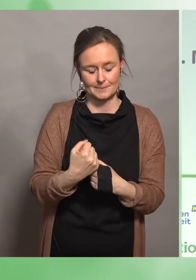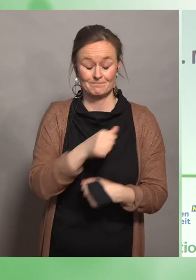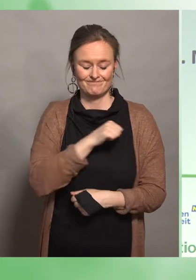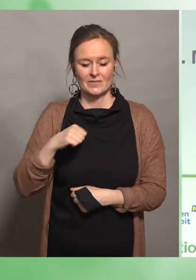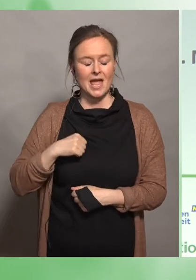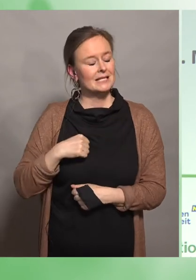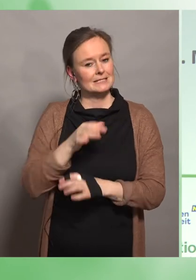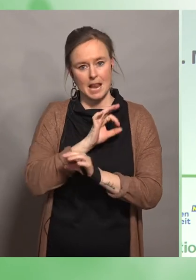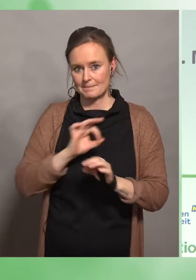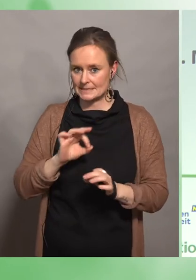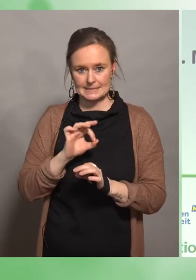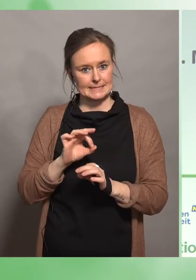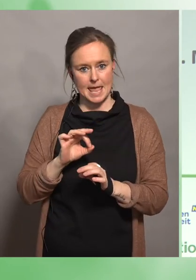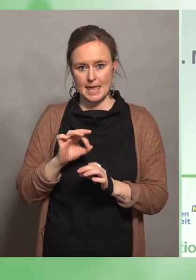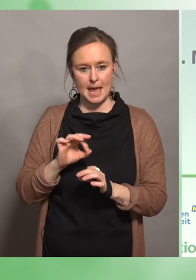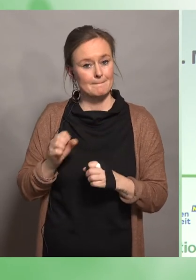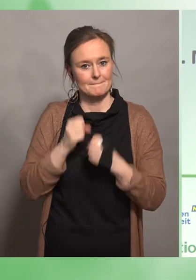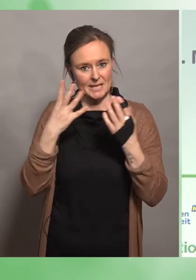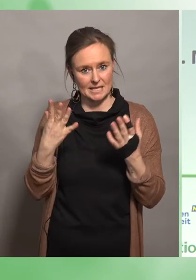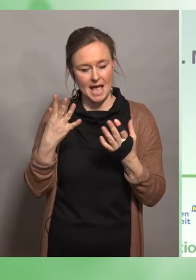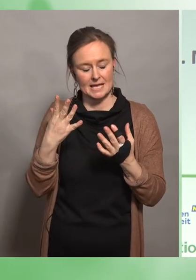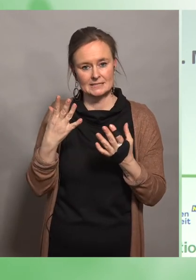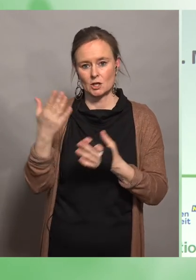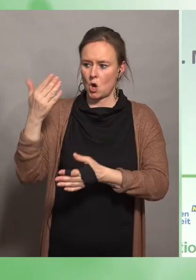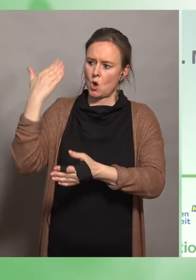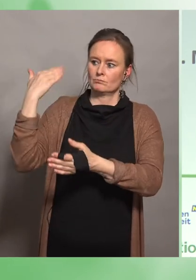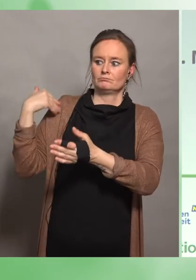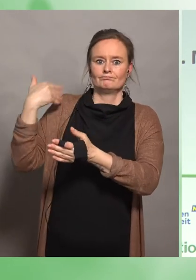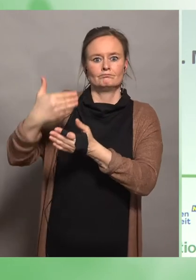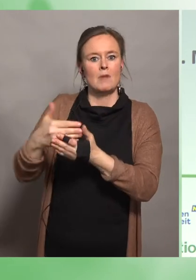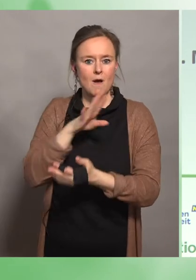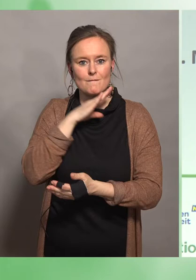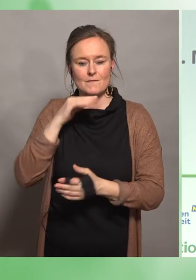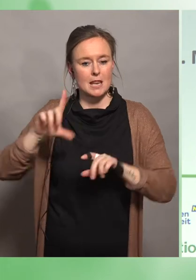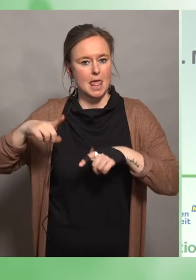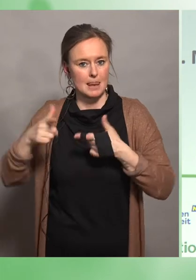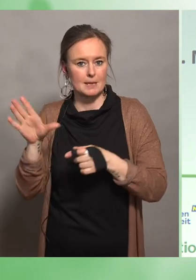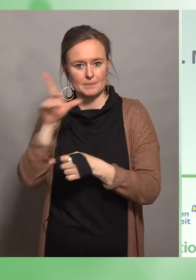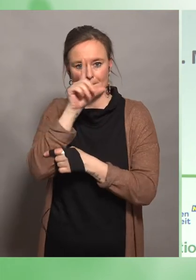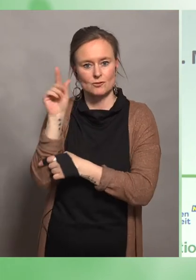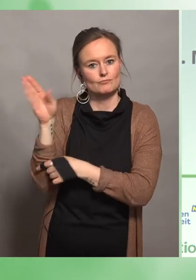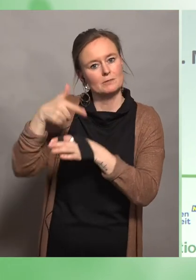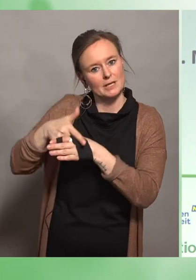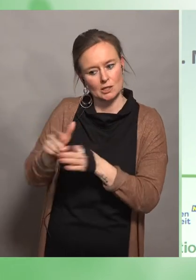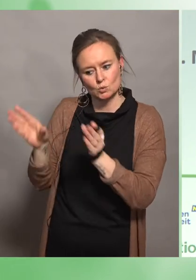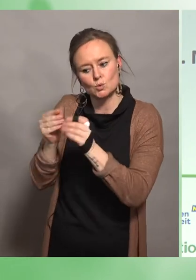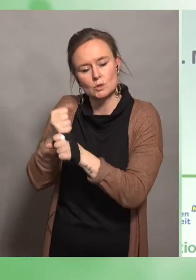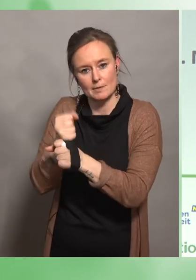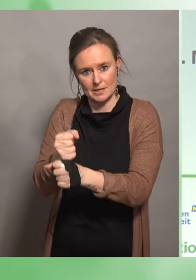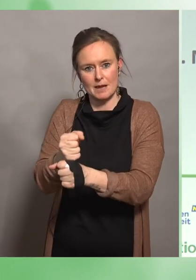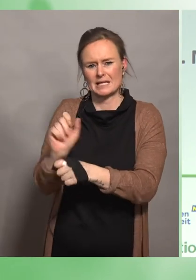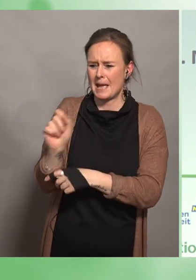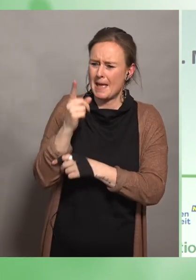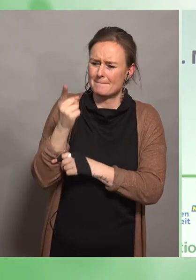mit Behinderung, und ich durfte im Laufe meiner Karriere mit vielen zusammenarbeiten, ein besonderes Potenzial, eine besondere Fähigkeit und